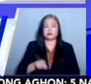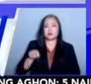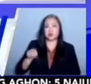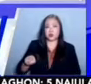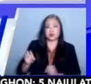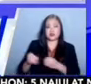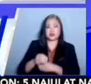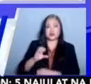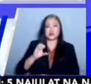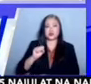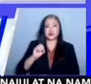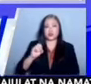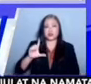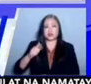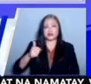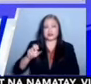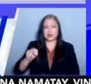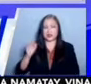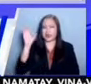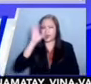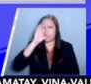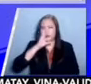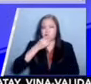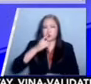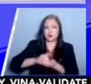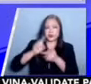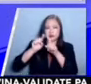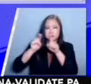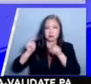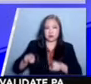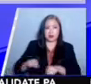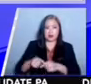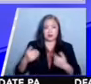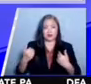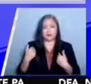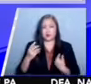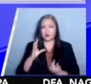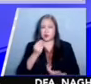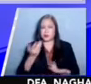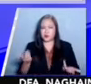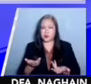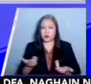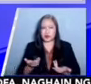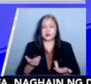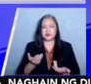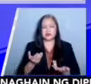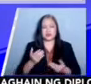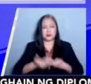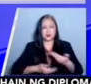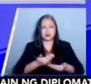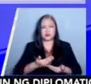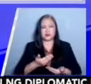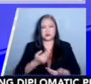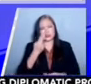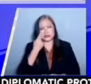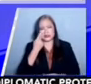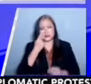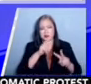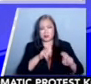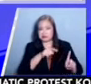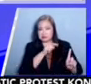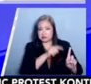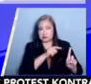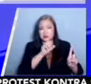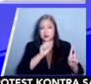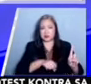ng mga dokumento aalamin kung may sapat na basehan para sa kanto proceedings upang tingnan kung nararapat nga bang humawak ng posisyon